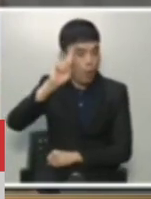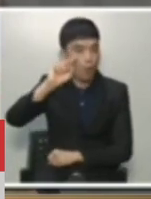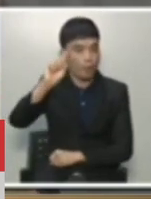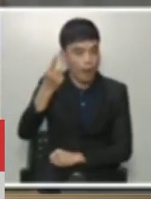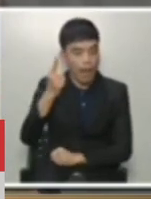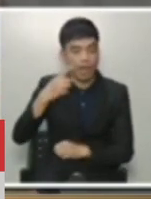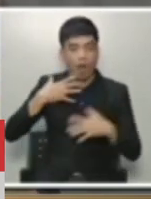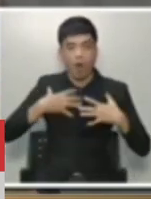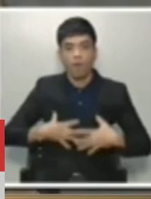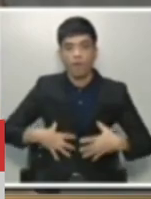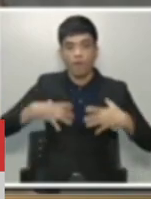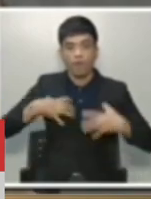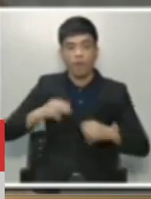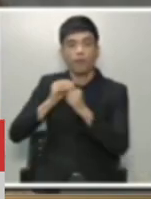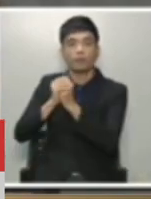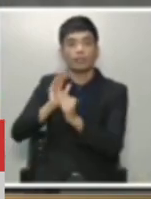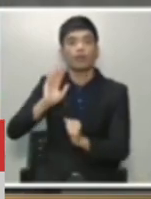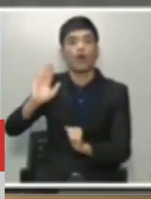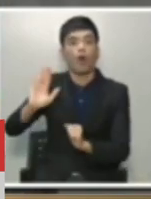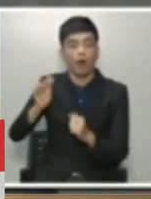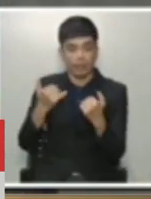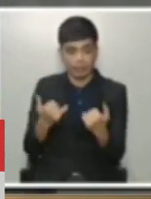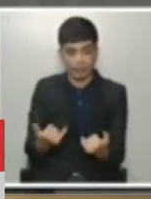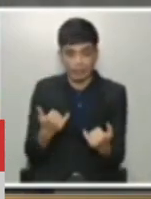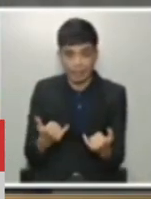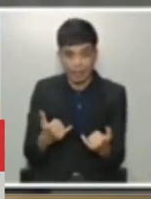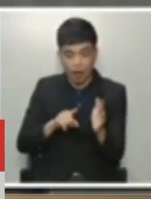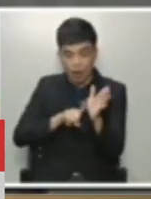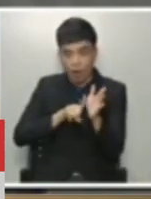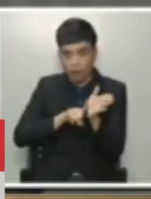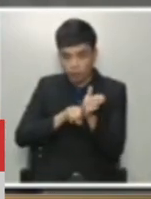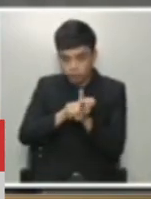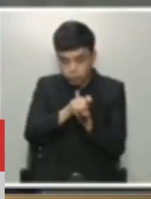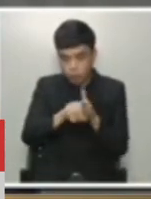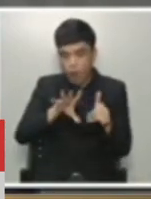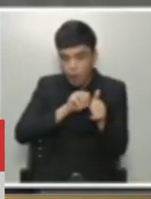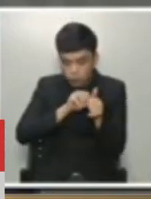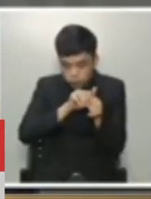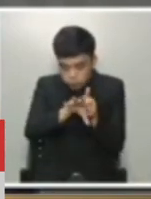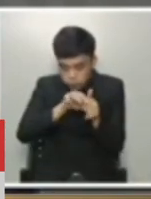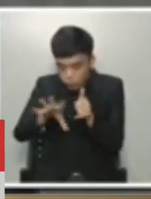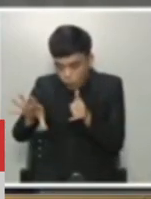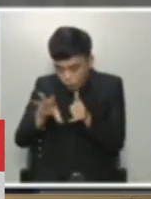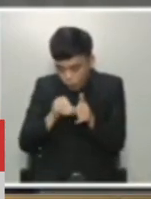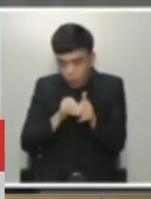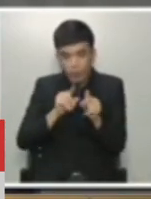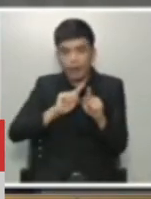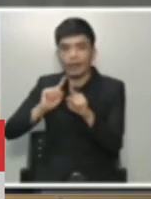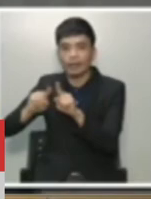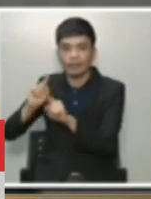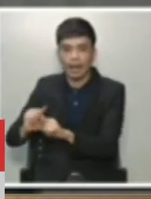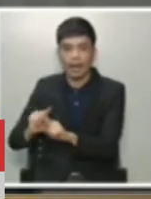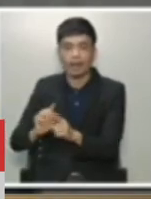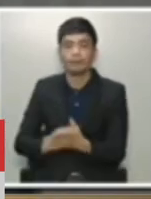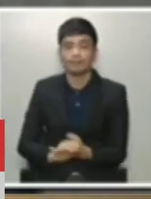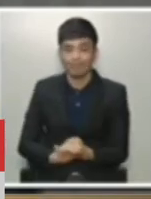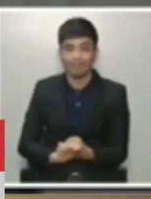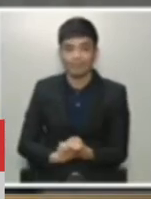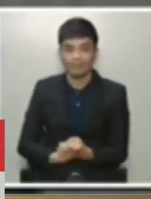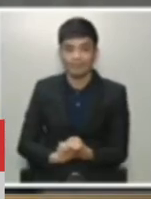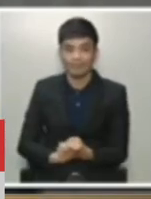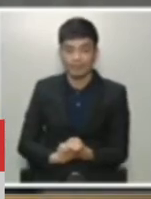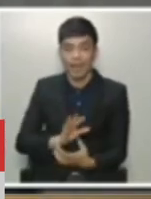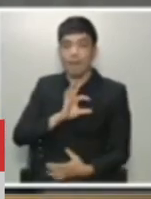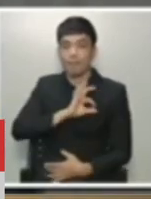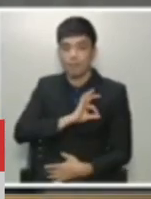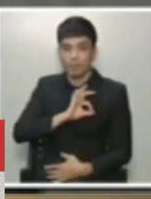าที่ระบาดอยู่ขณะนี้เนี่ยผมขออนุญาตจะไม่ลงเรื่องระบาดวิทยาเพราะมีเวลาน้อยมากที่สำคัญเพื่อนสมา